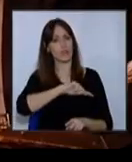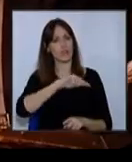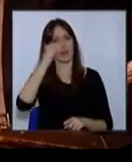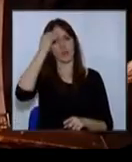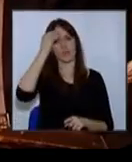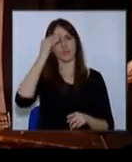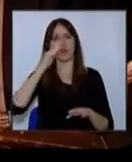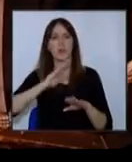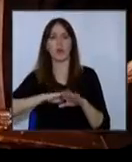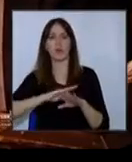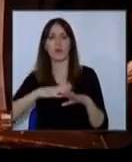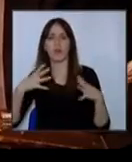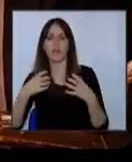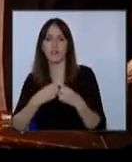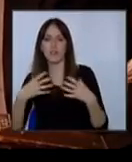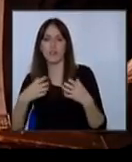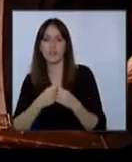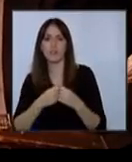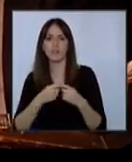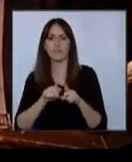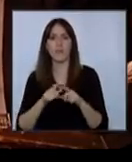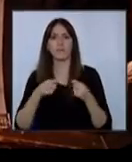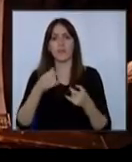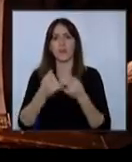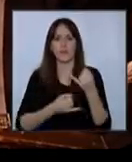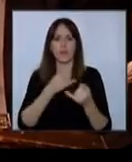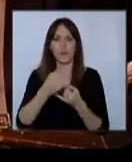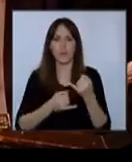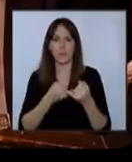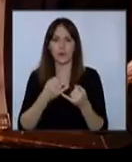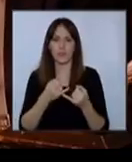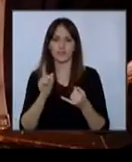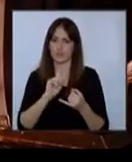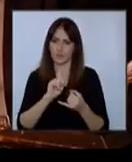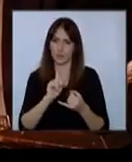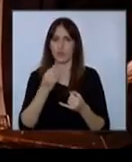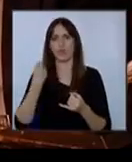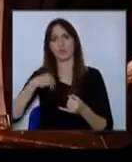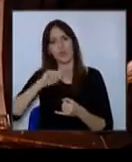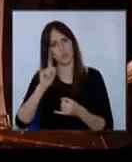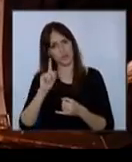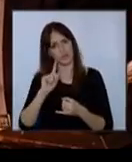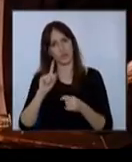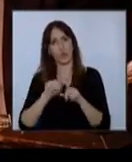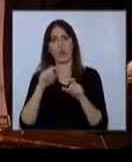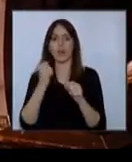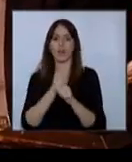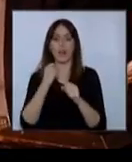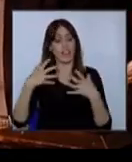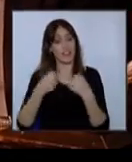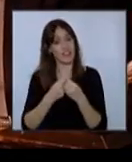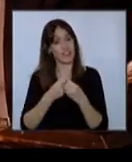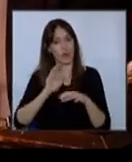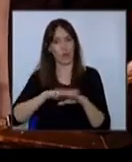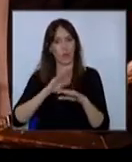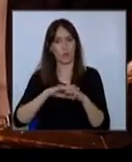els accidents amb entrebancs que té la carretera en el mateix sac. No és el mateix un accident per distracció